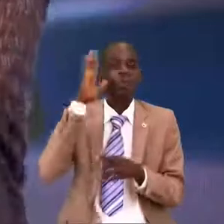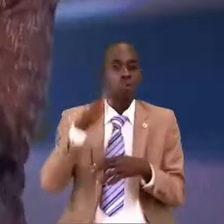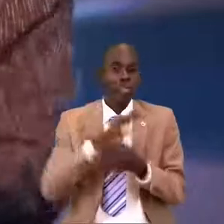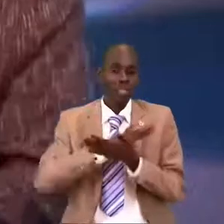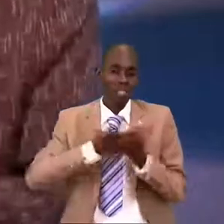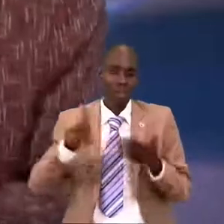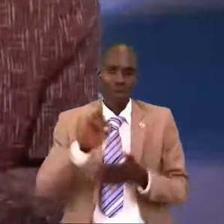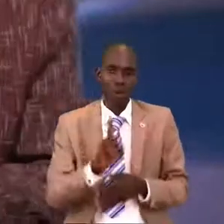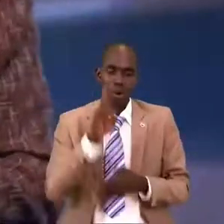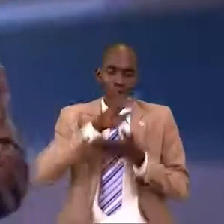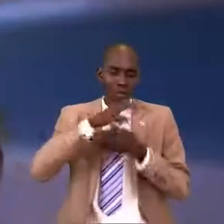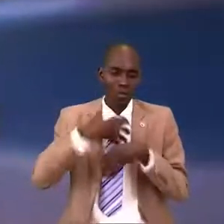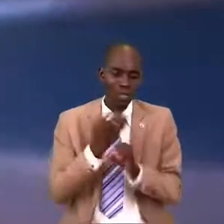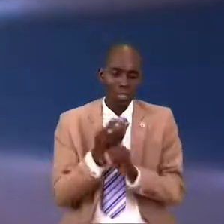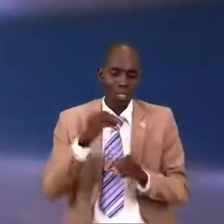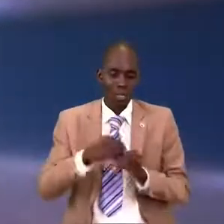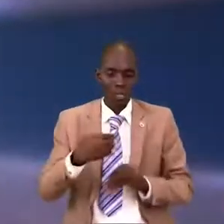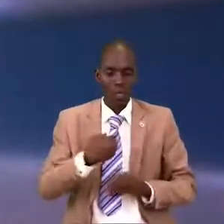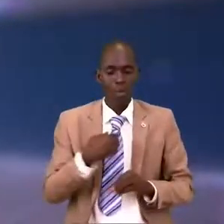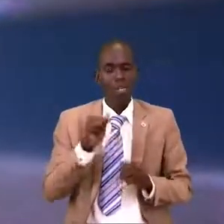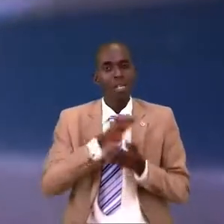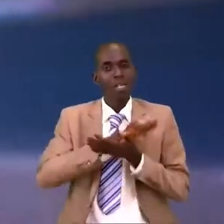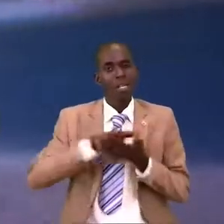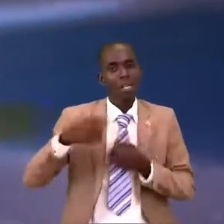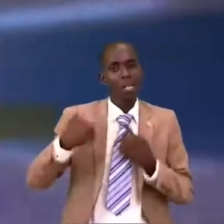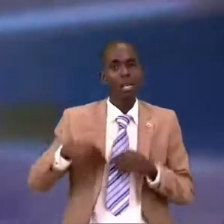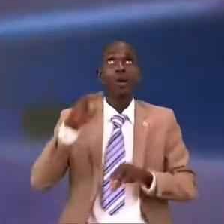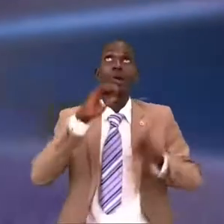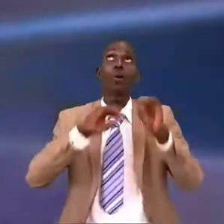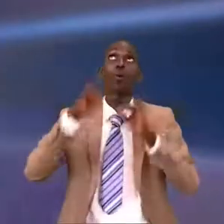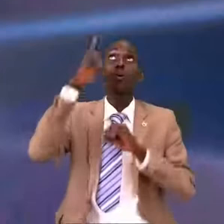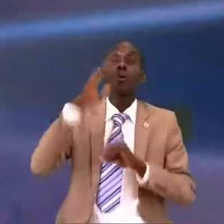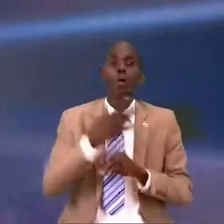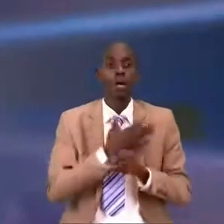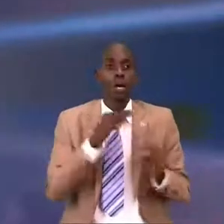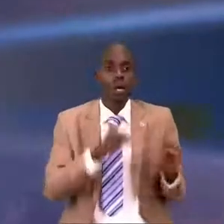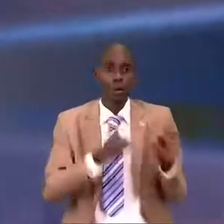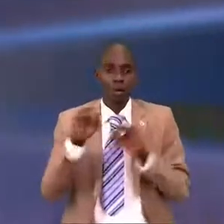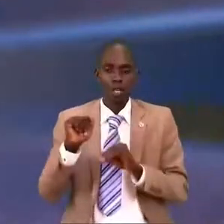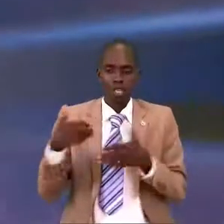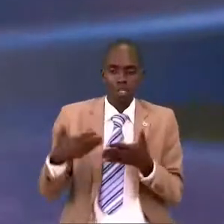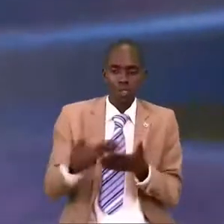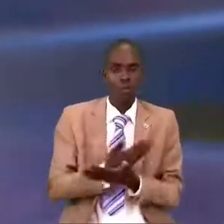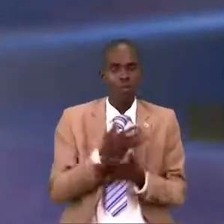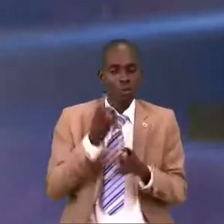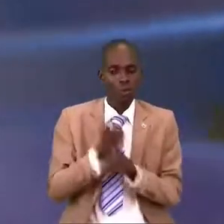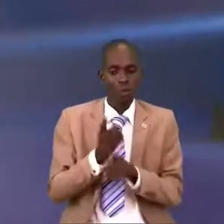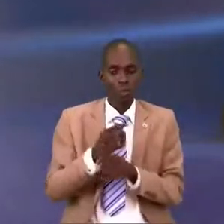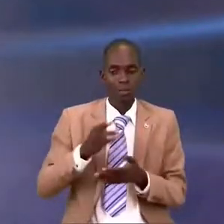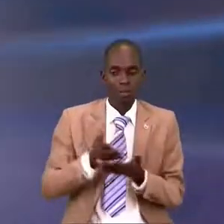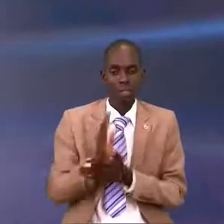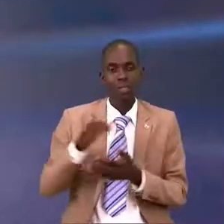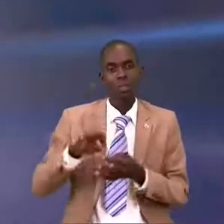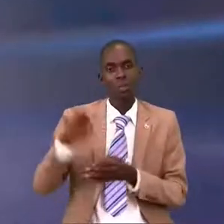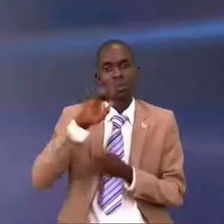esprit bien disposé. Verset 13. Ne me rejette pas loin de ta face. Ne